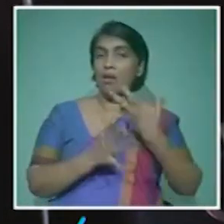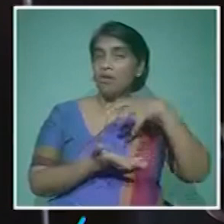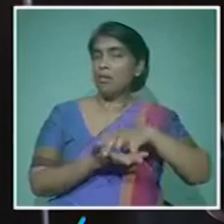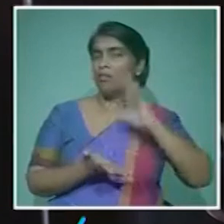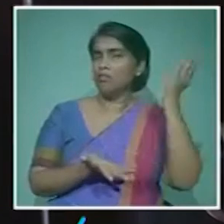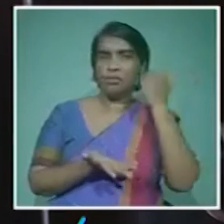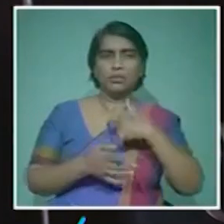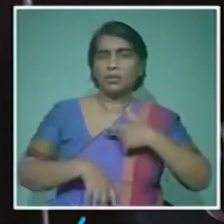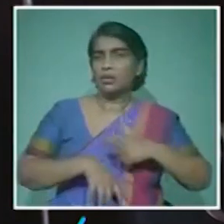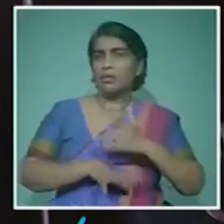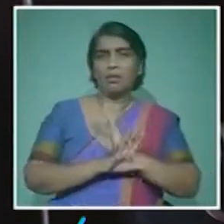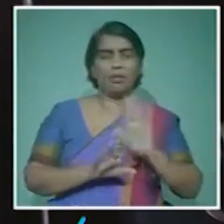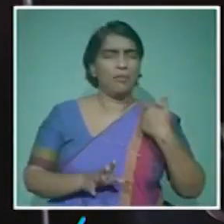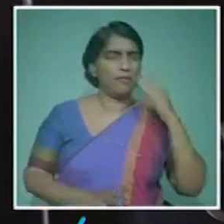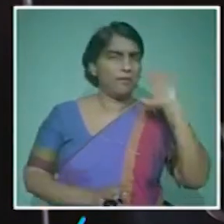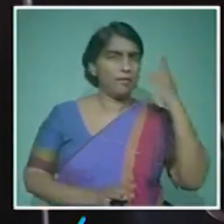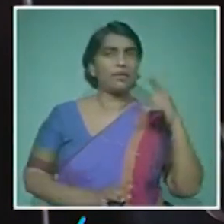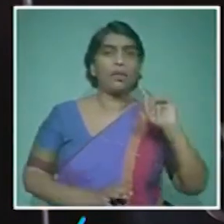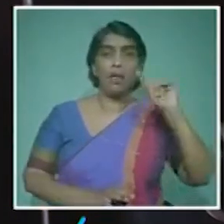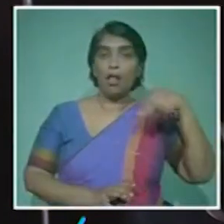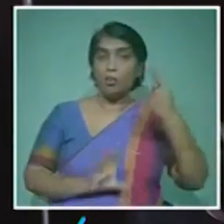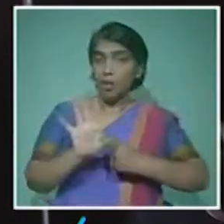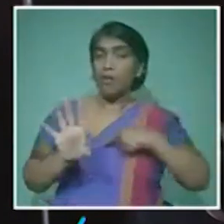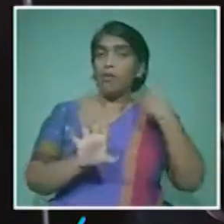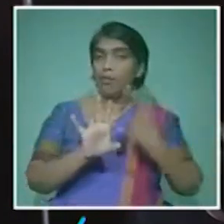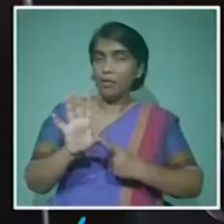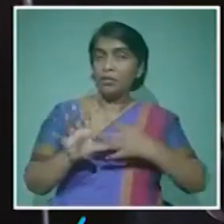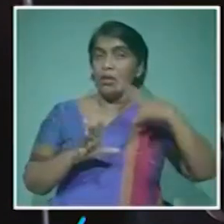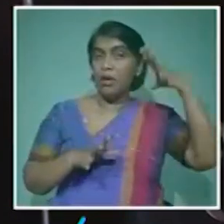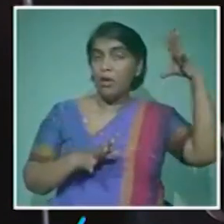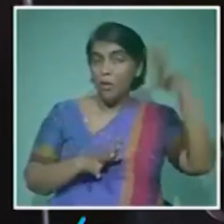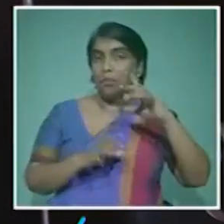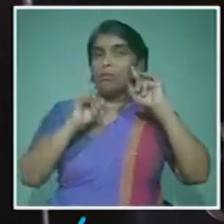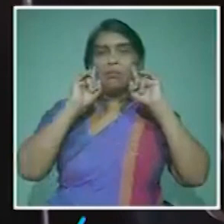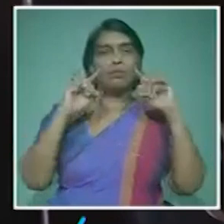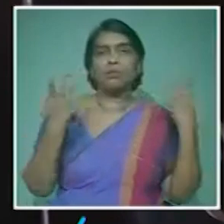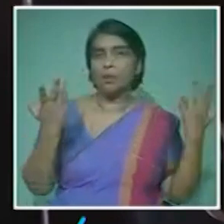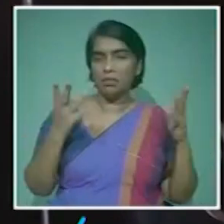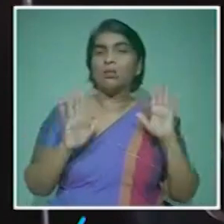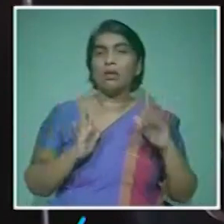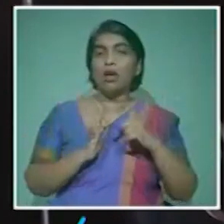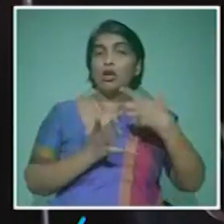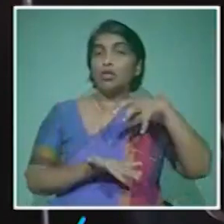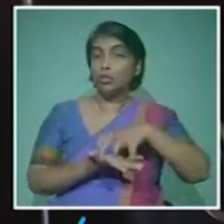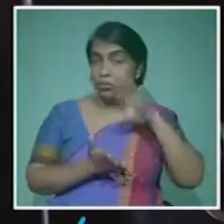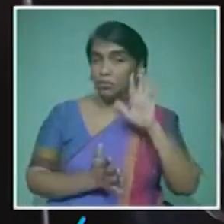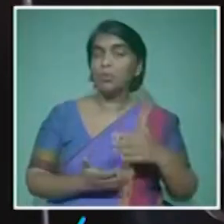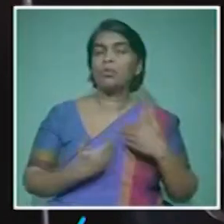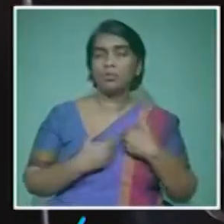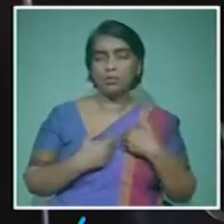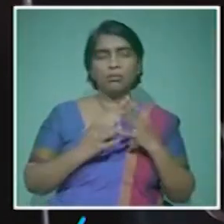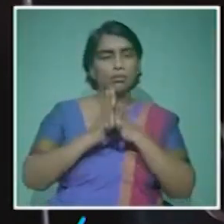කිසිම අවස්ථාවක සිදු නොවිච්ච තත්ත්වයක්. ලබන අවුරුදු වල ඊළඟට පායයිද කියන්නත් බෑ. ඉතින් මේවා අපේ දූපත් රාජ්‍යයක් හැටියට අපි